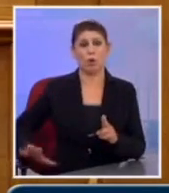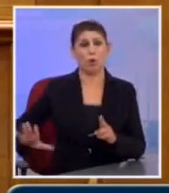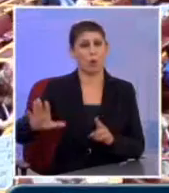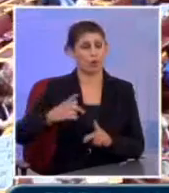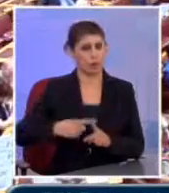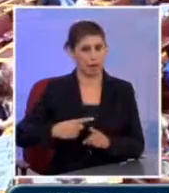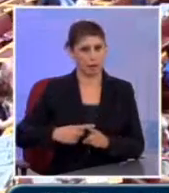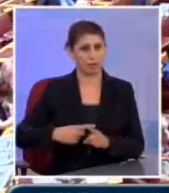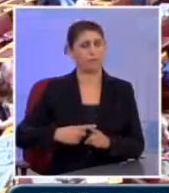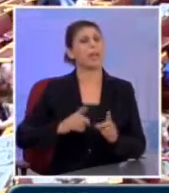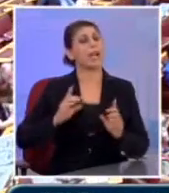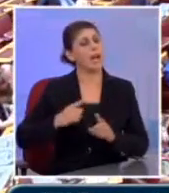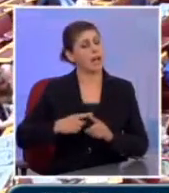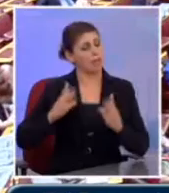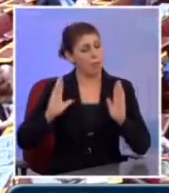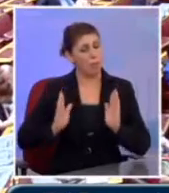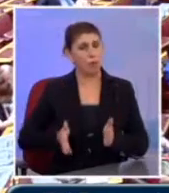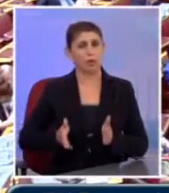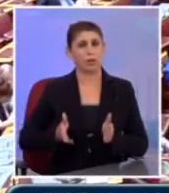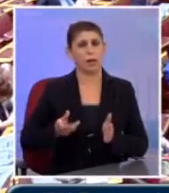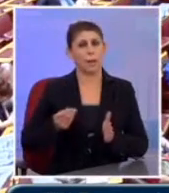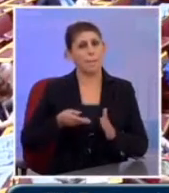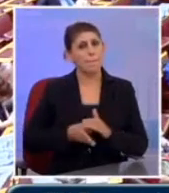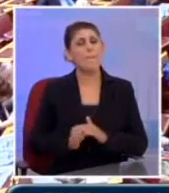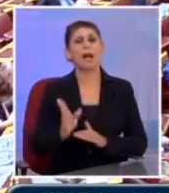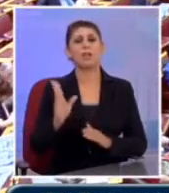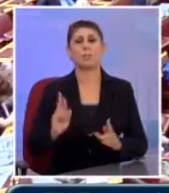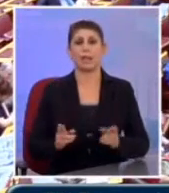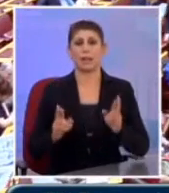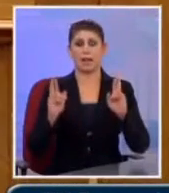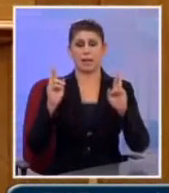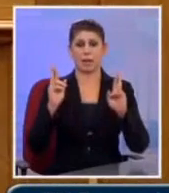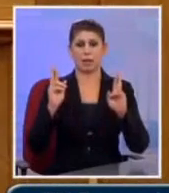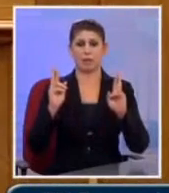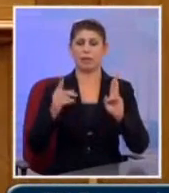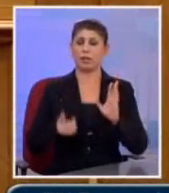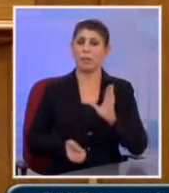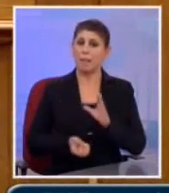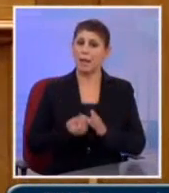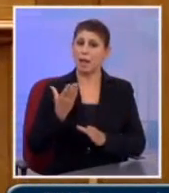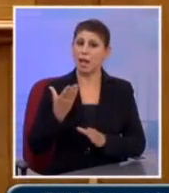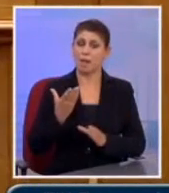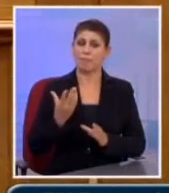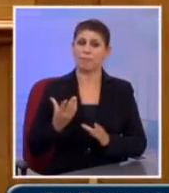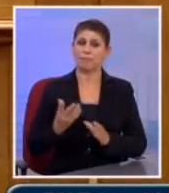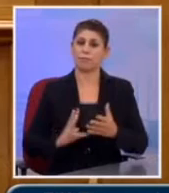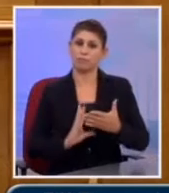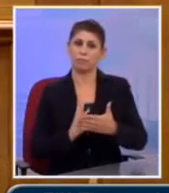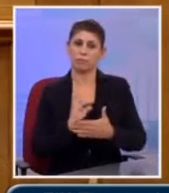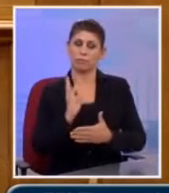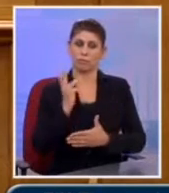Ελλάδα λοιπόν μπορεί να μέσω της ενέργειας και μέσω μιας νέας